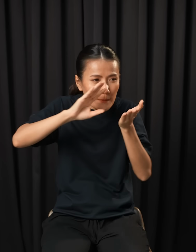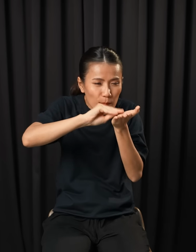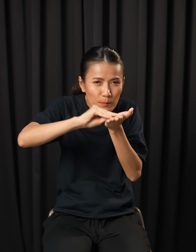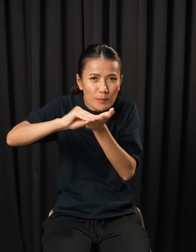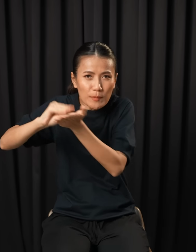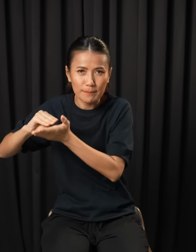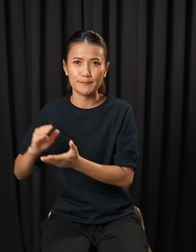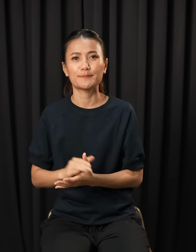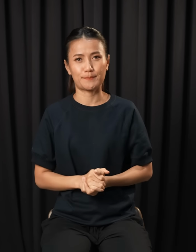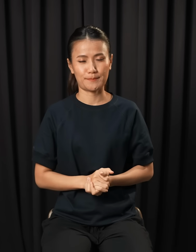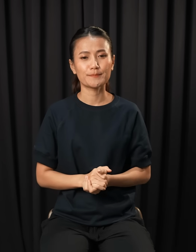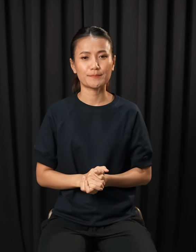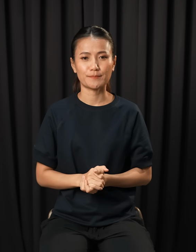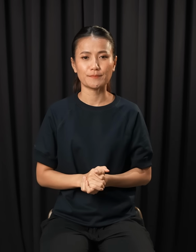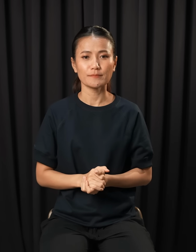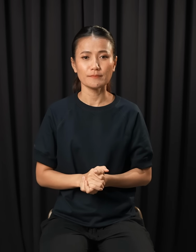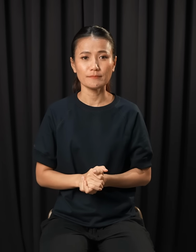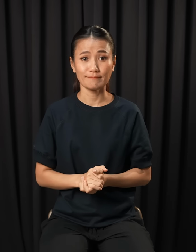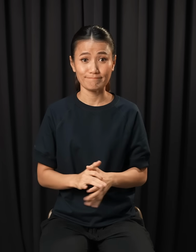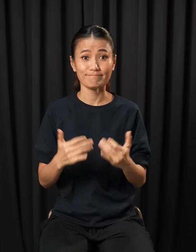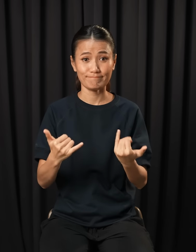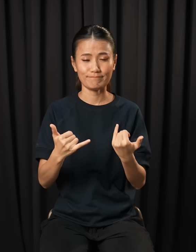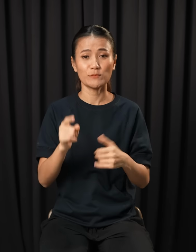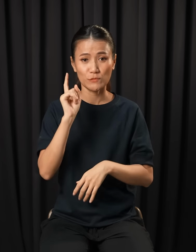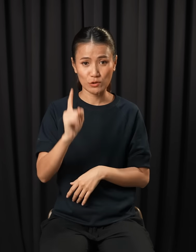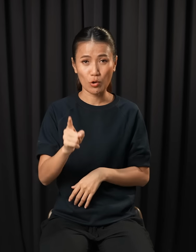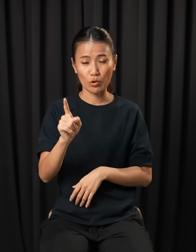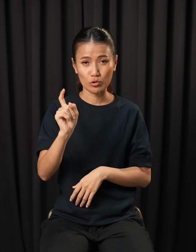มาเป็นประธานกรรมาธิการในตอนอนาคตใหม ่ครั้งนี ้มาเรื่อยๆครับสะสมมาเรื่อยๆ